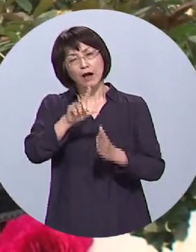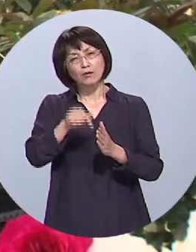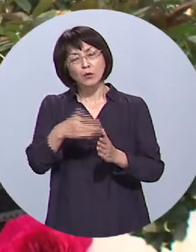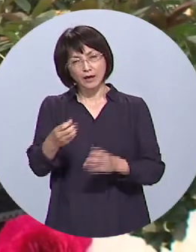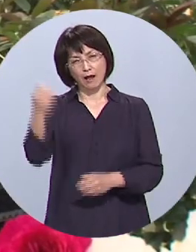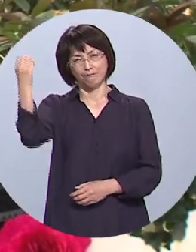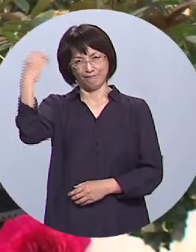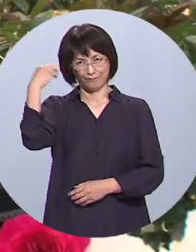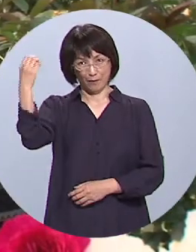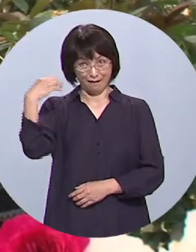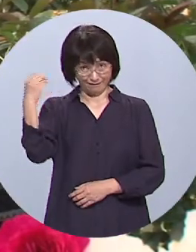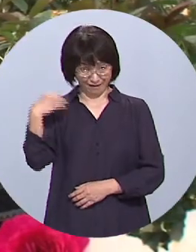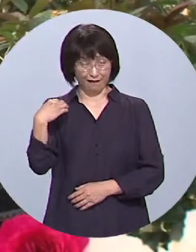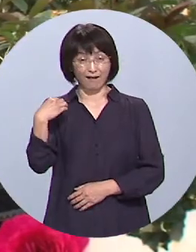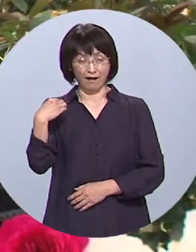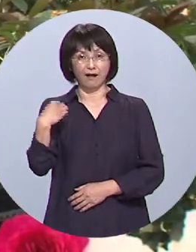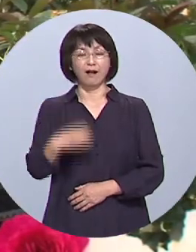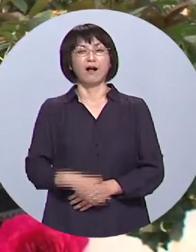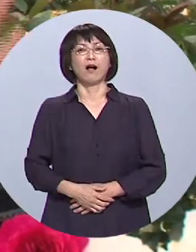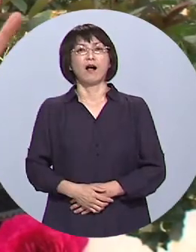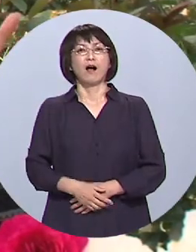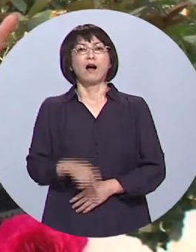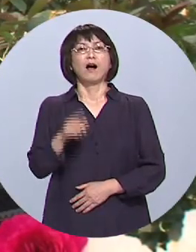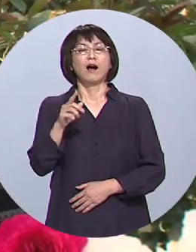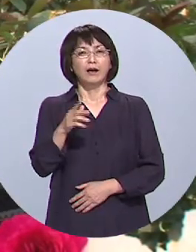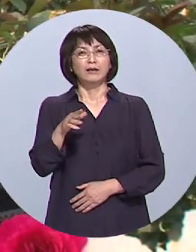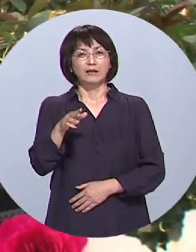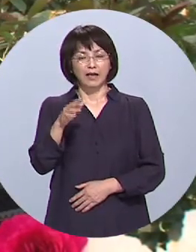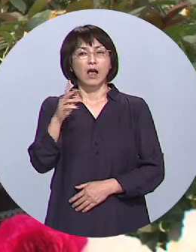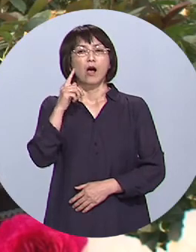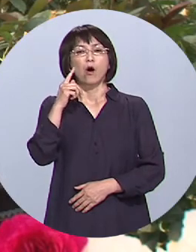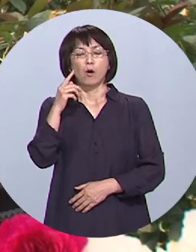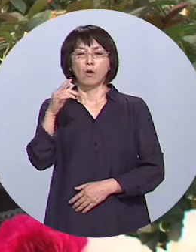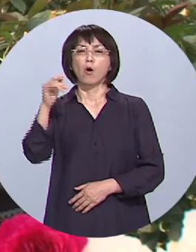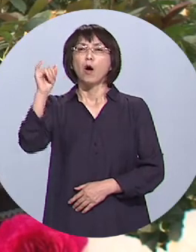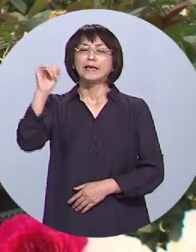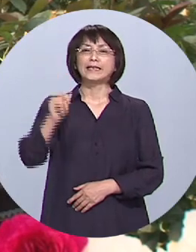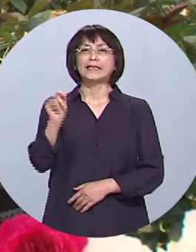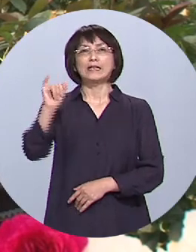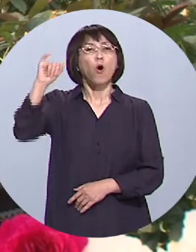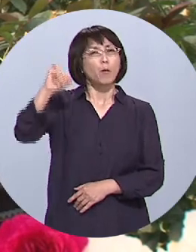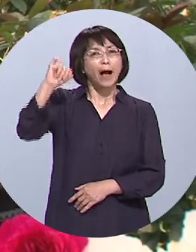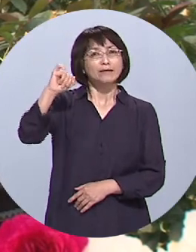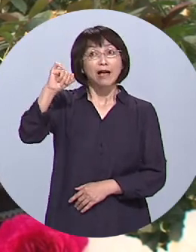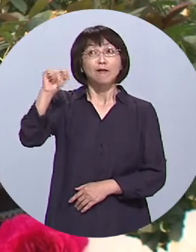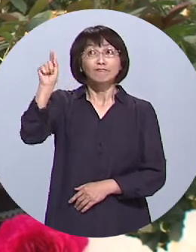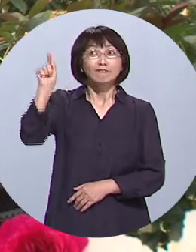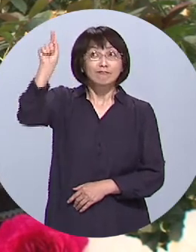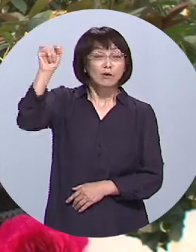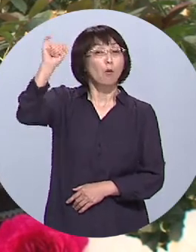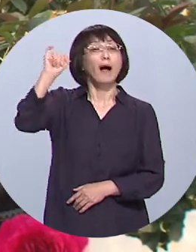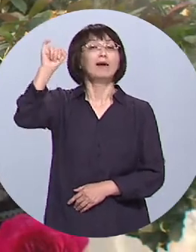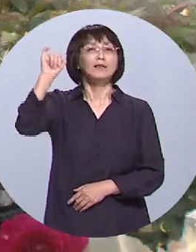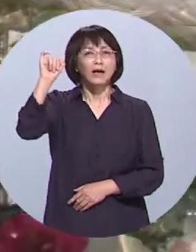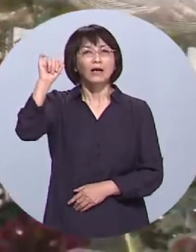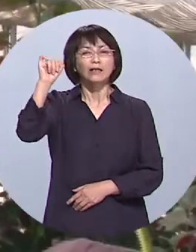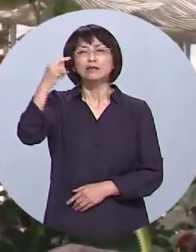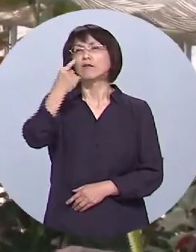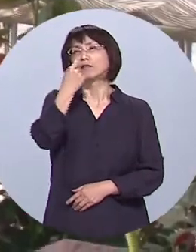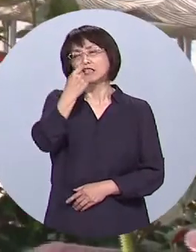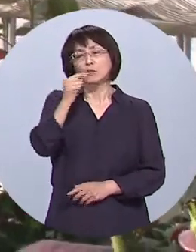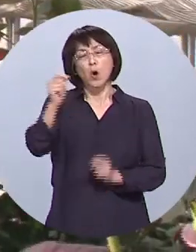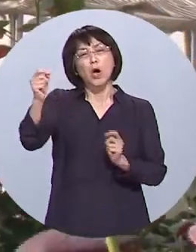ごく言われていて、すごい憧れの人だったんで、ひいおばあちゃんに近づきたいなと思って。